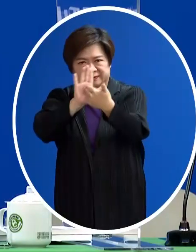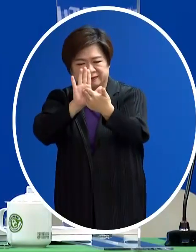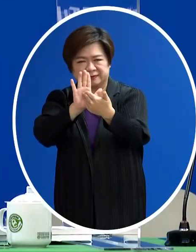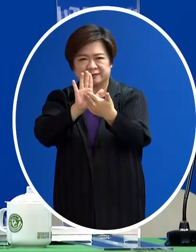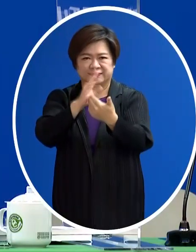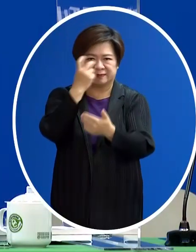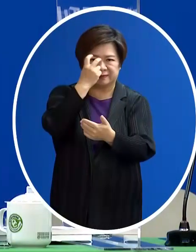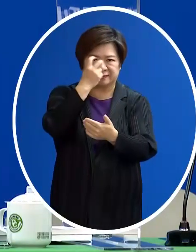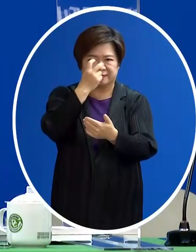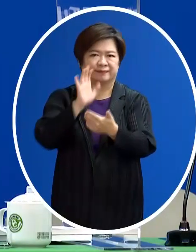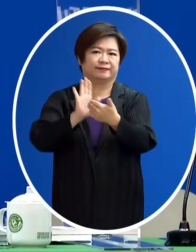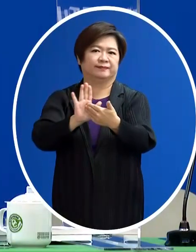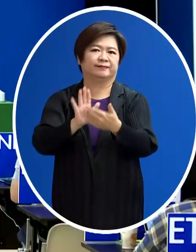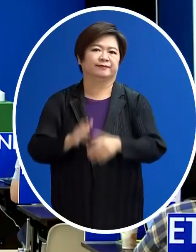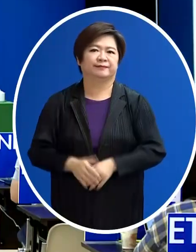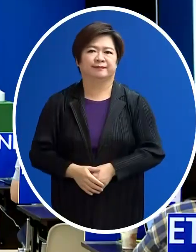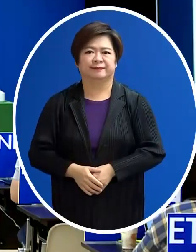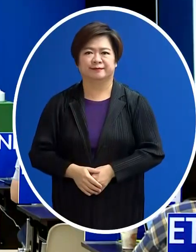个作为。